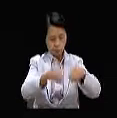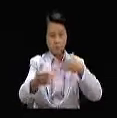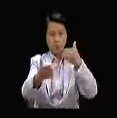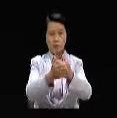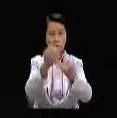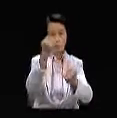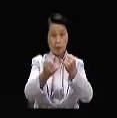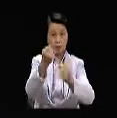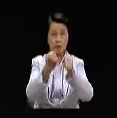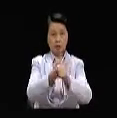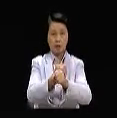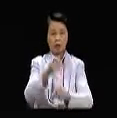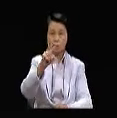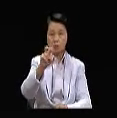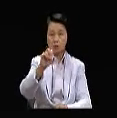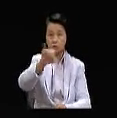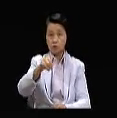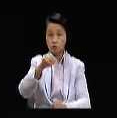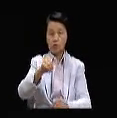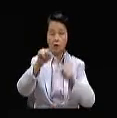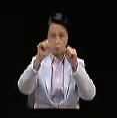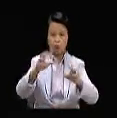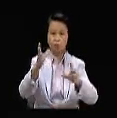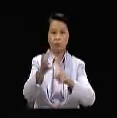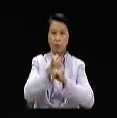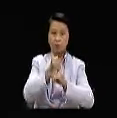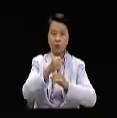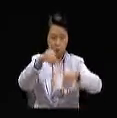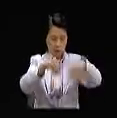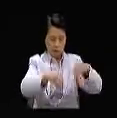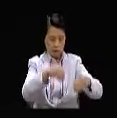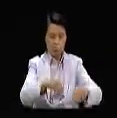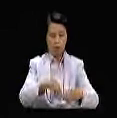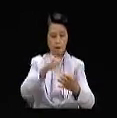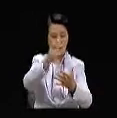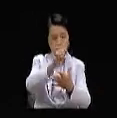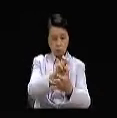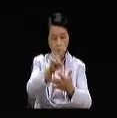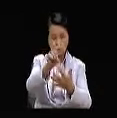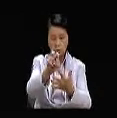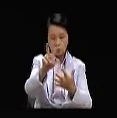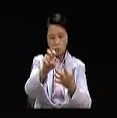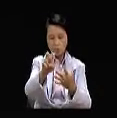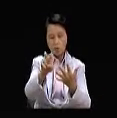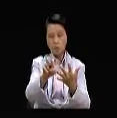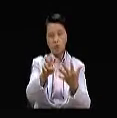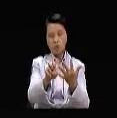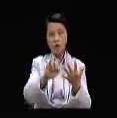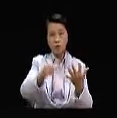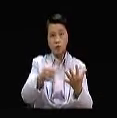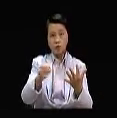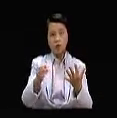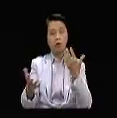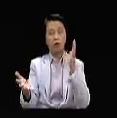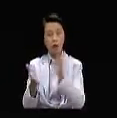20juta itu Cibubur boleh dicapai jadi dalam wasallimu tahu kita akan mencapai Rp100